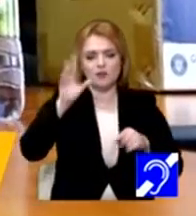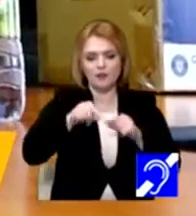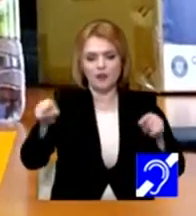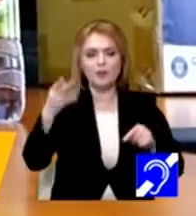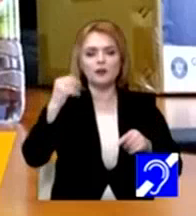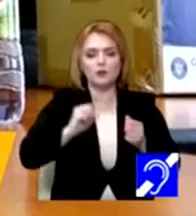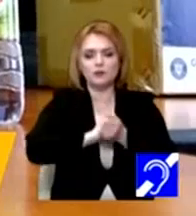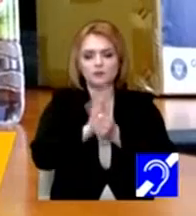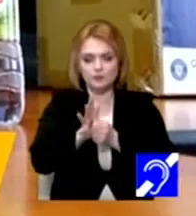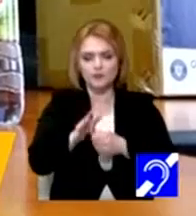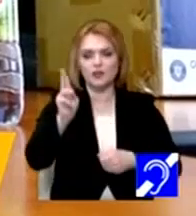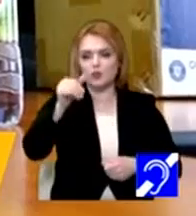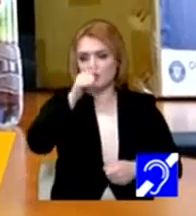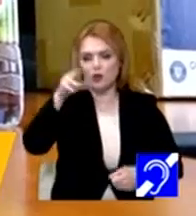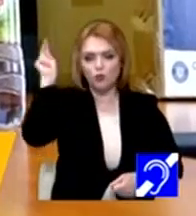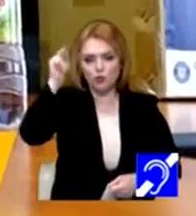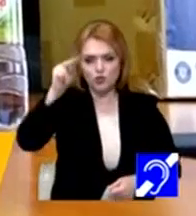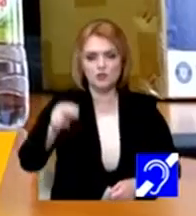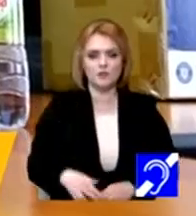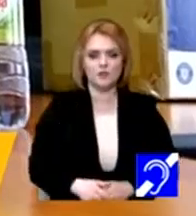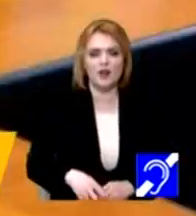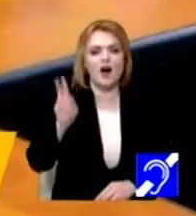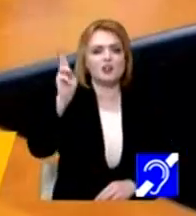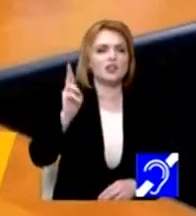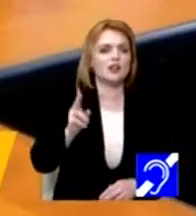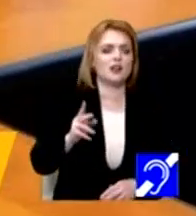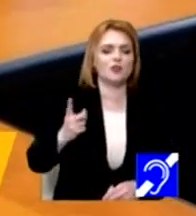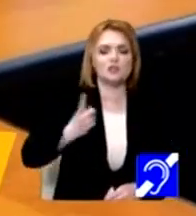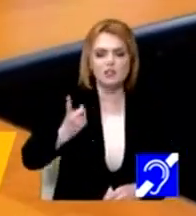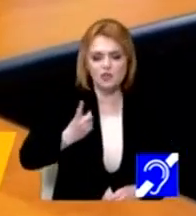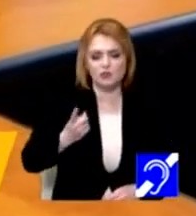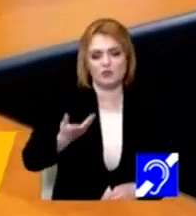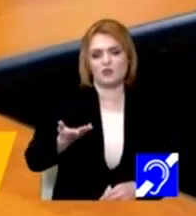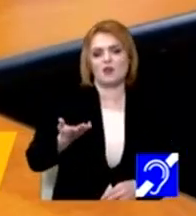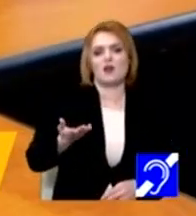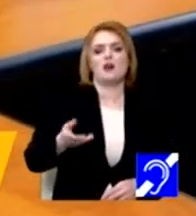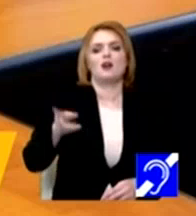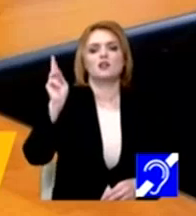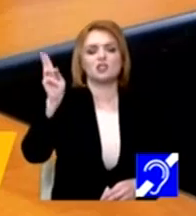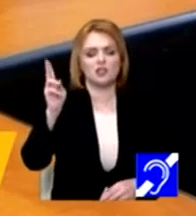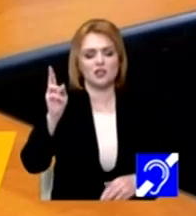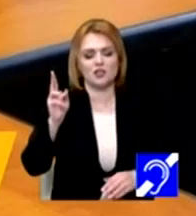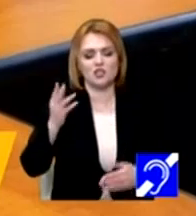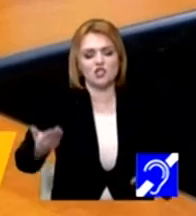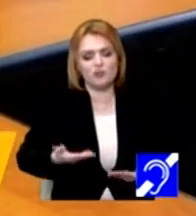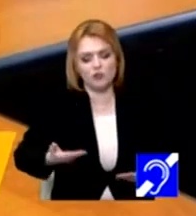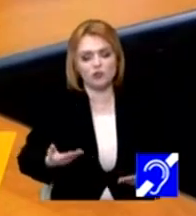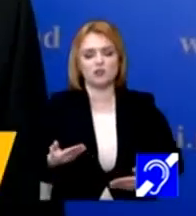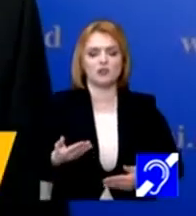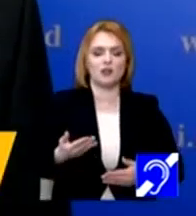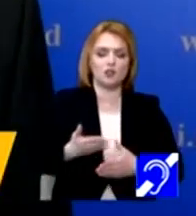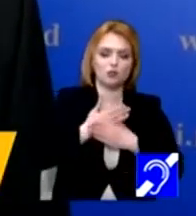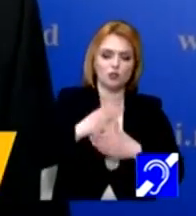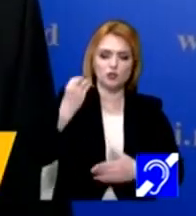familiilor cu 3 și mai mulți copii, celor monoparentale sau care au venituri ce provin exclusiv din ajutoare sociale sau remitențe.